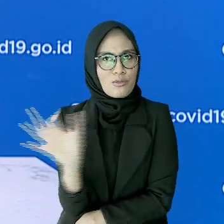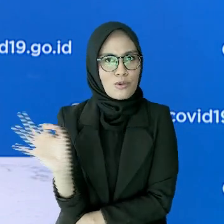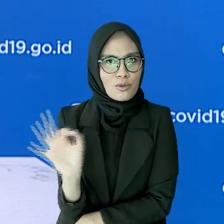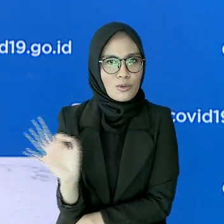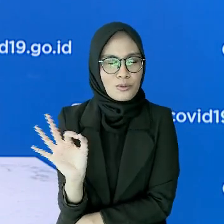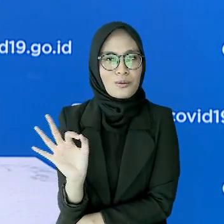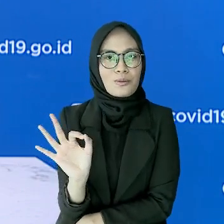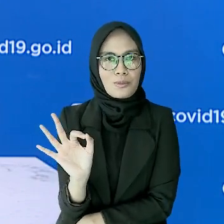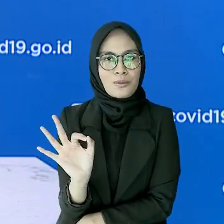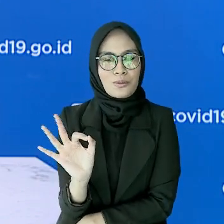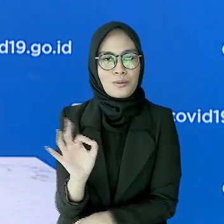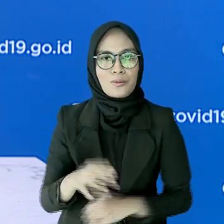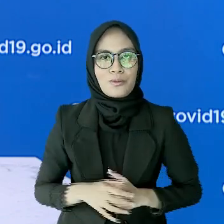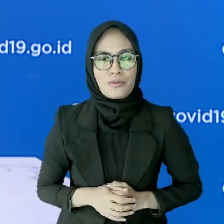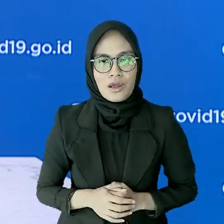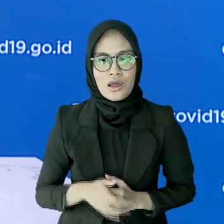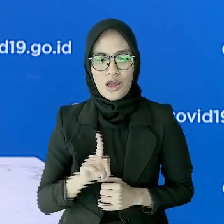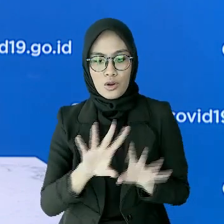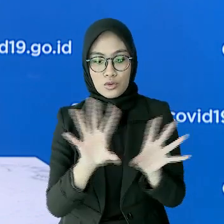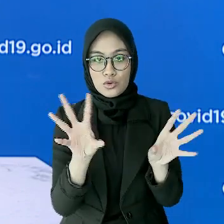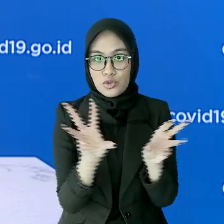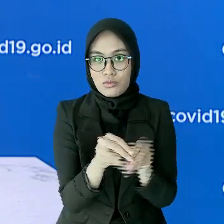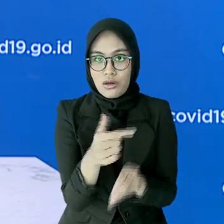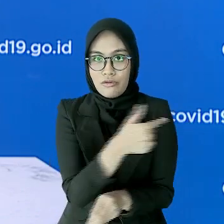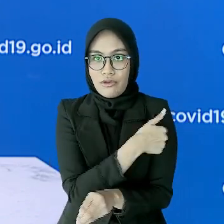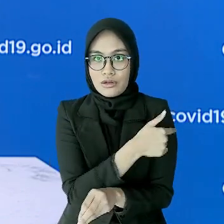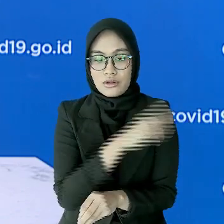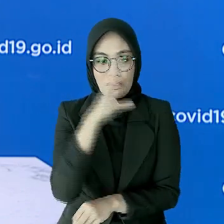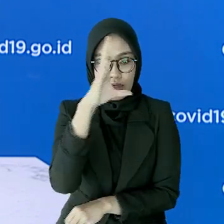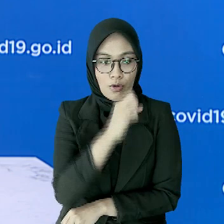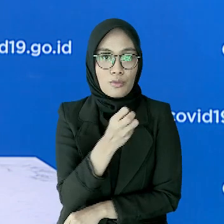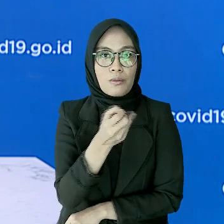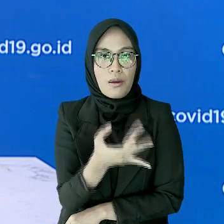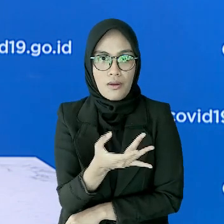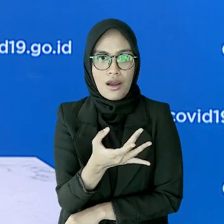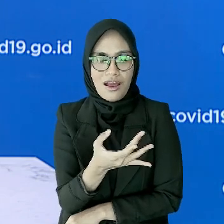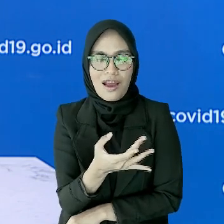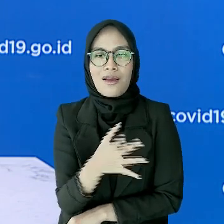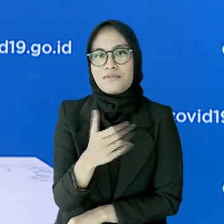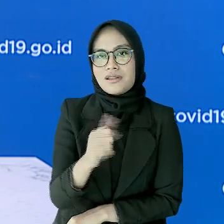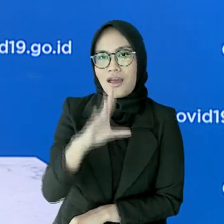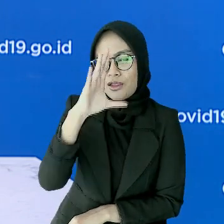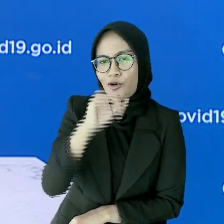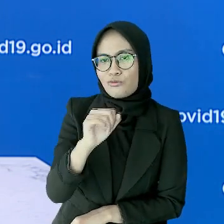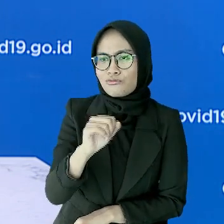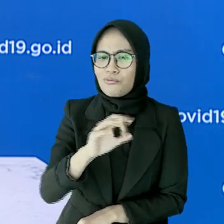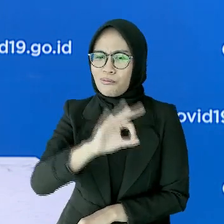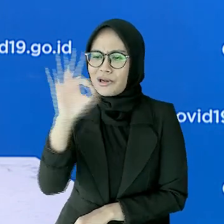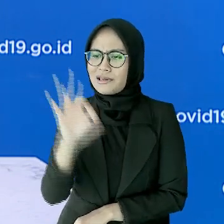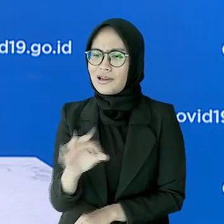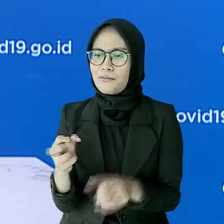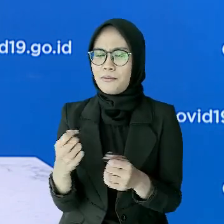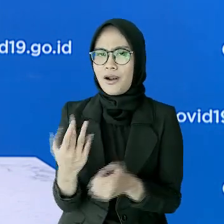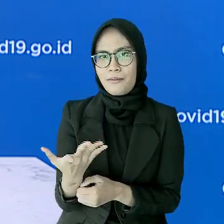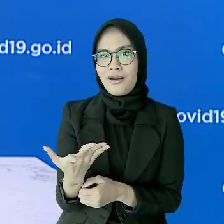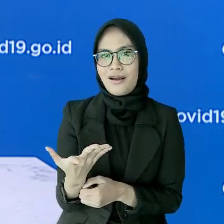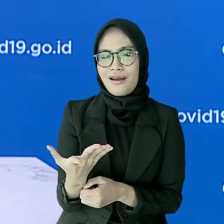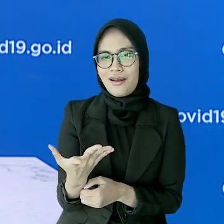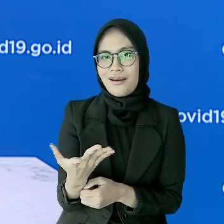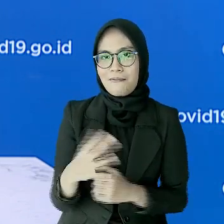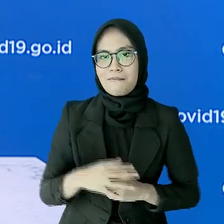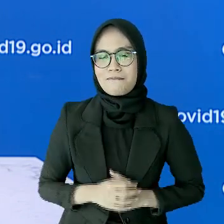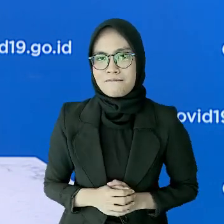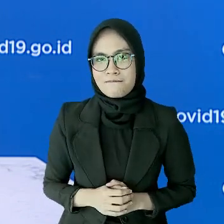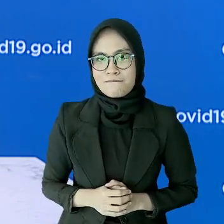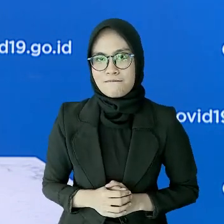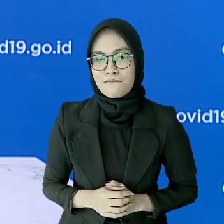kekebalan komunitas yang telah terbentuk di Indonesia, baik karena infeksi alamiah dan vaksinasi, sehingga